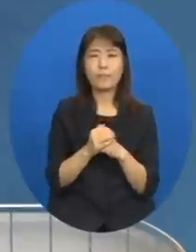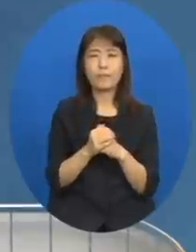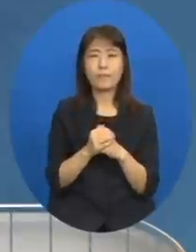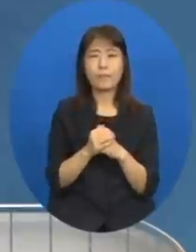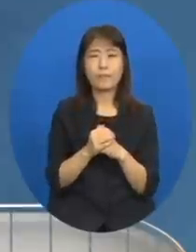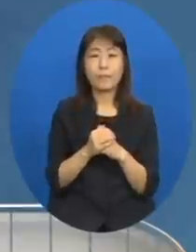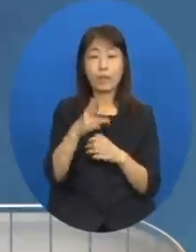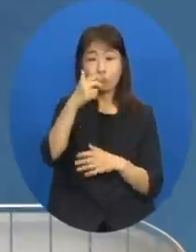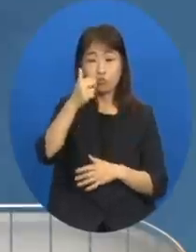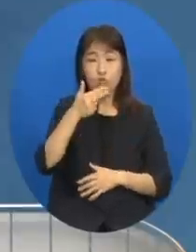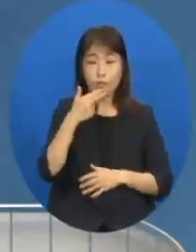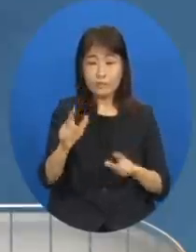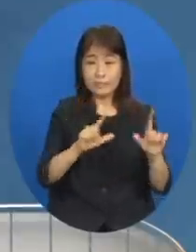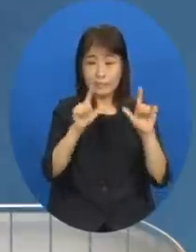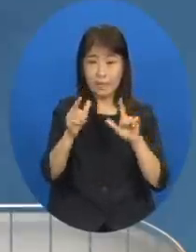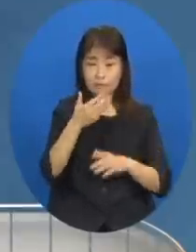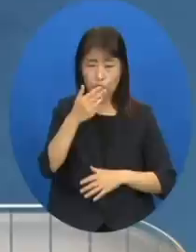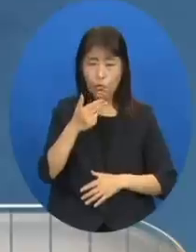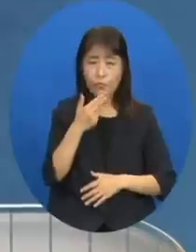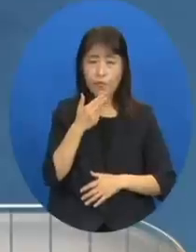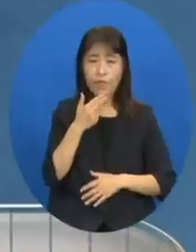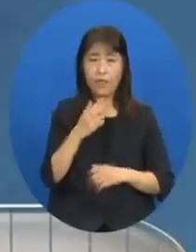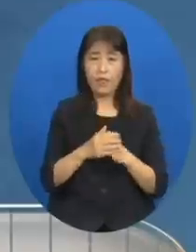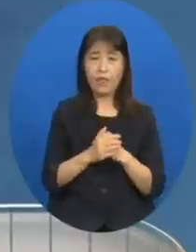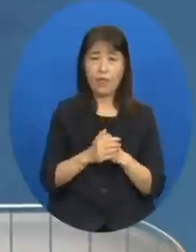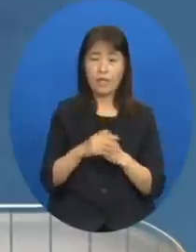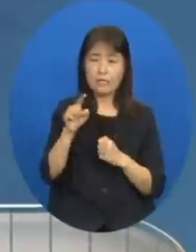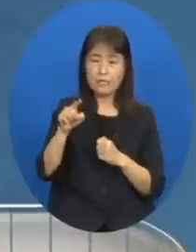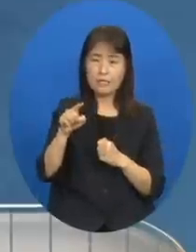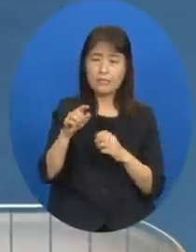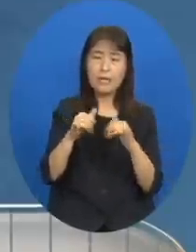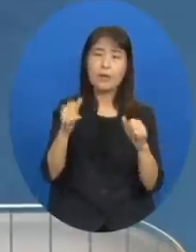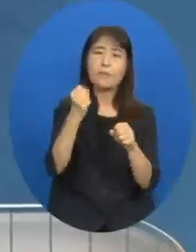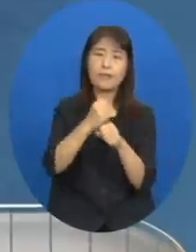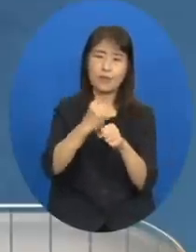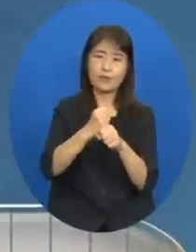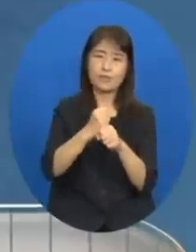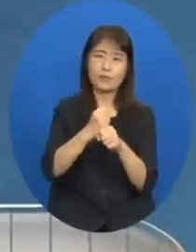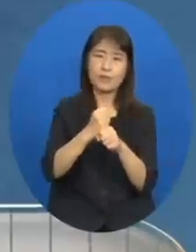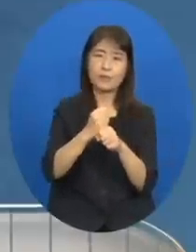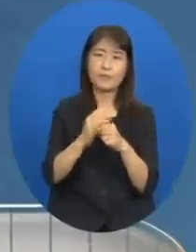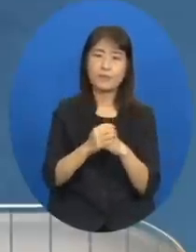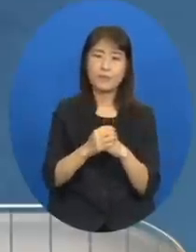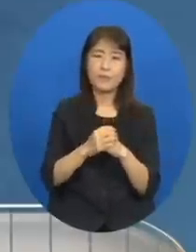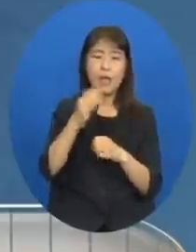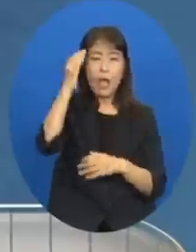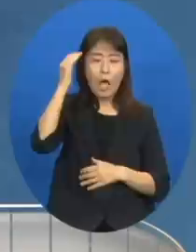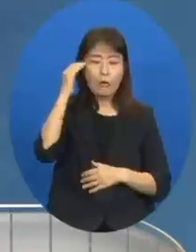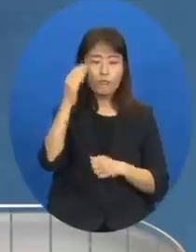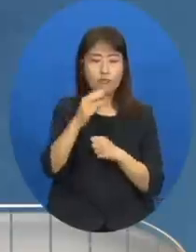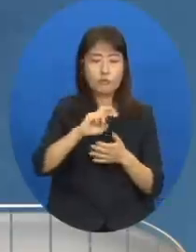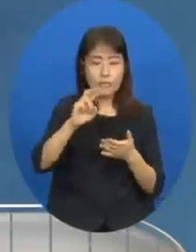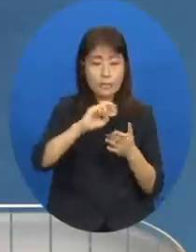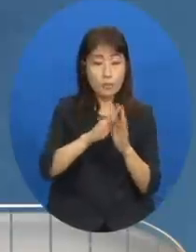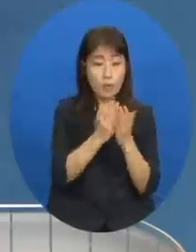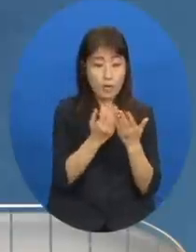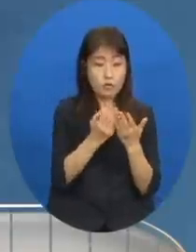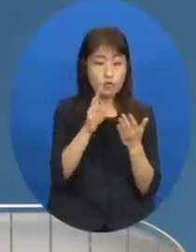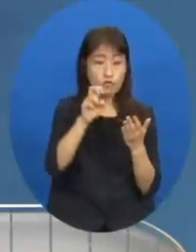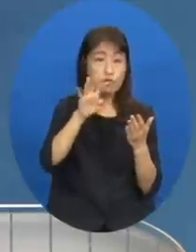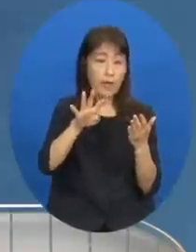주 없이 살 수 없네 그 찬송도 그분이 지으신 거예요 우리나라 찬송가에도 숨을 내 편이 들어 있습니다 어느